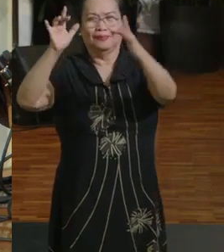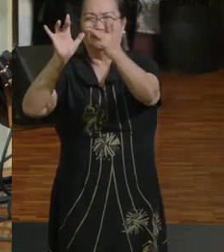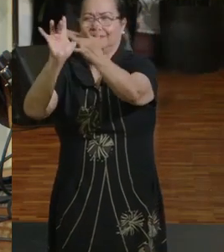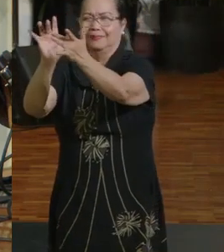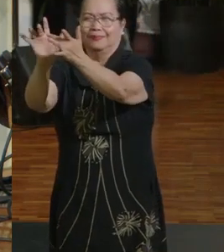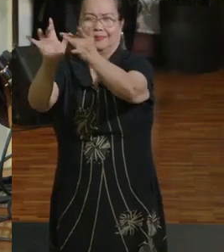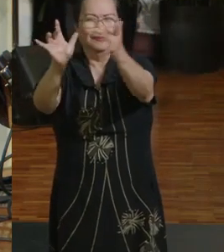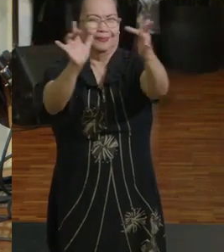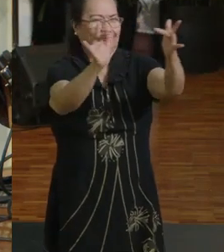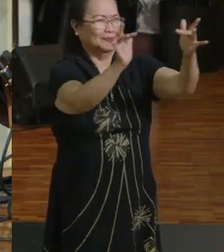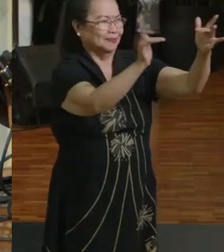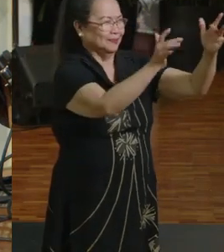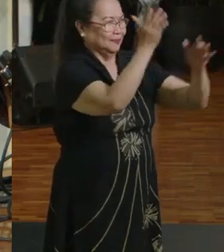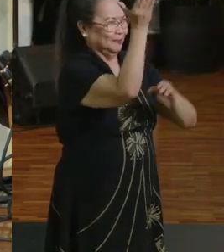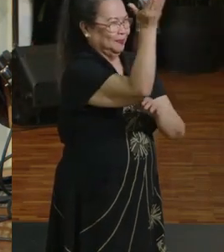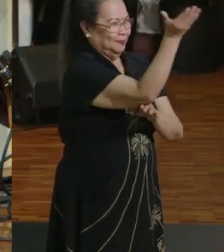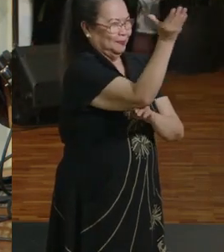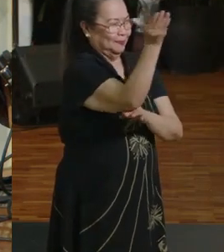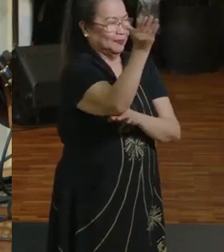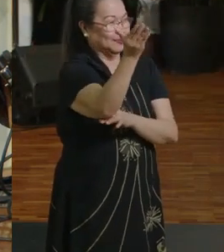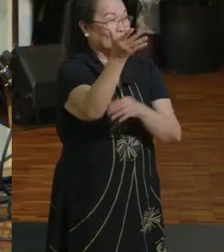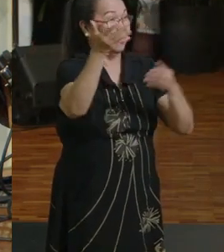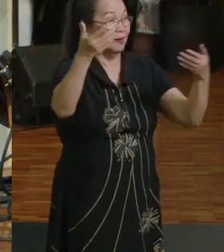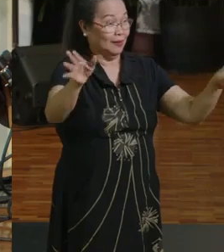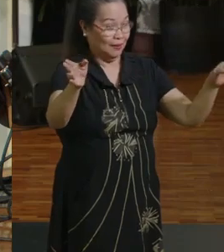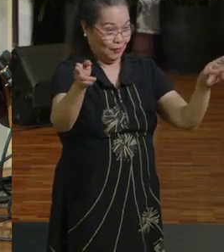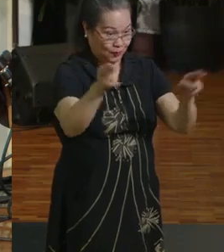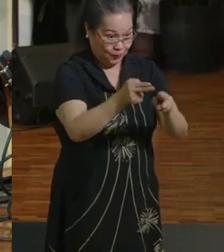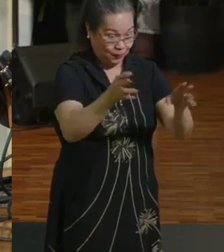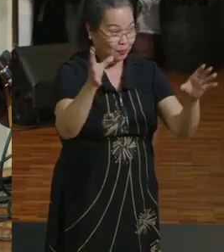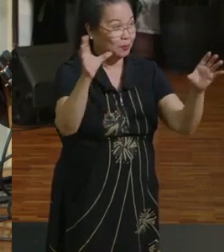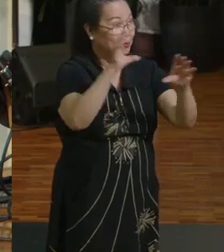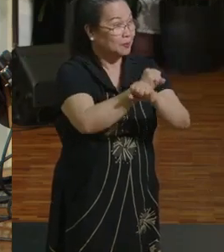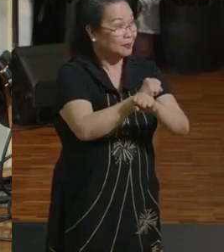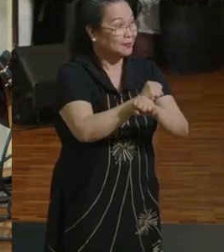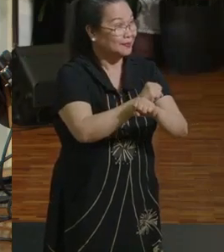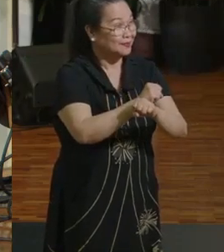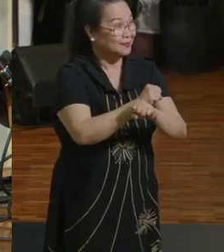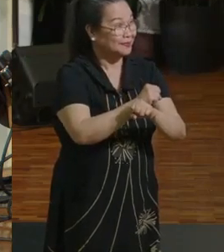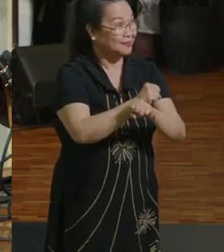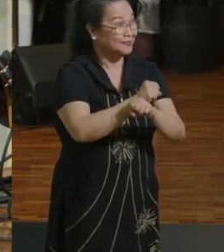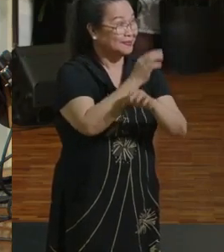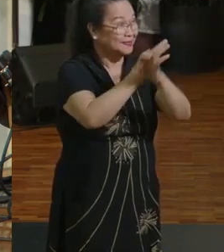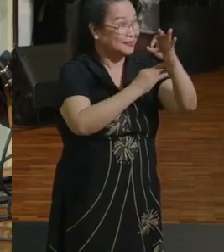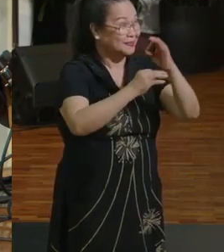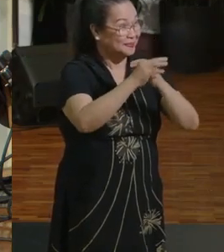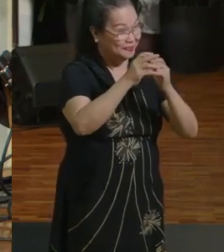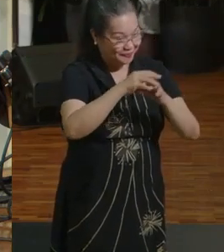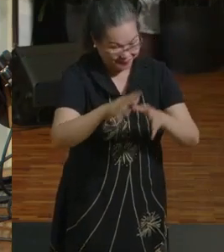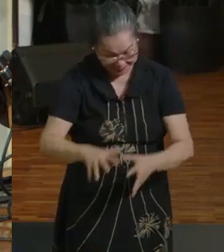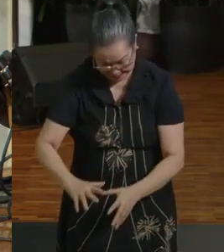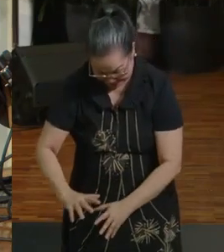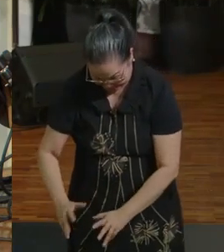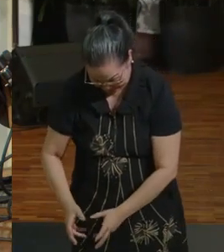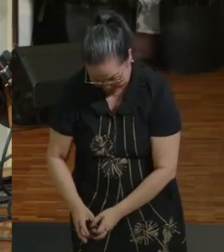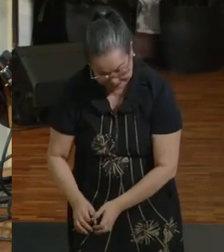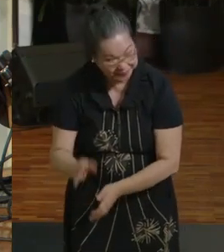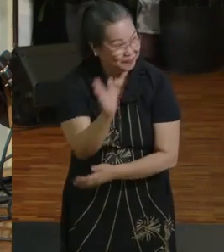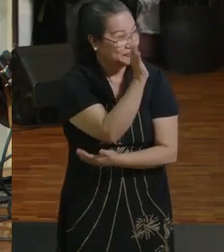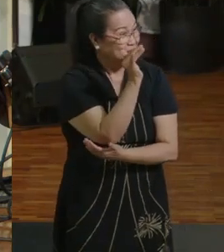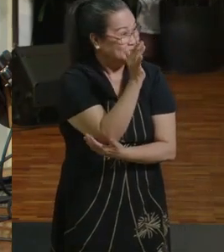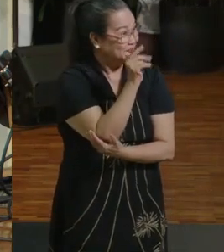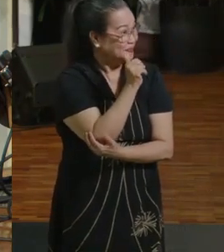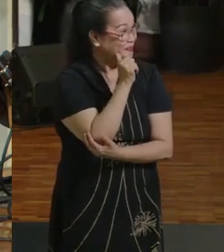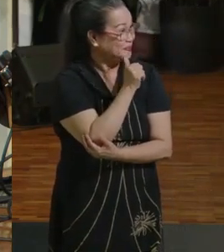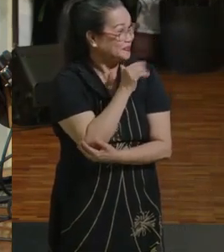lugar. Soon afterward. Ano yung afterward? Pagkatapos nung episode dun sa bahay ng Pharisee. No? Soon